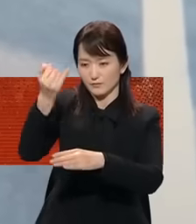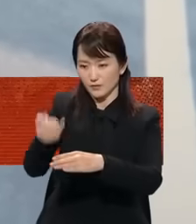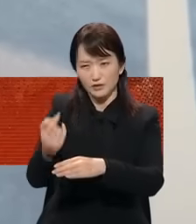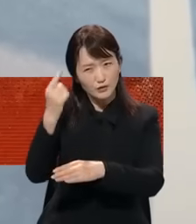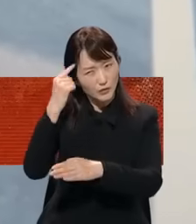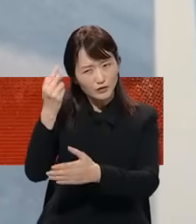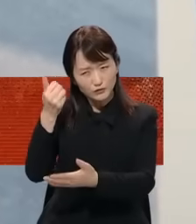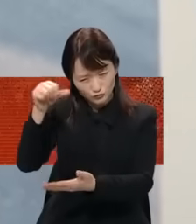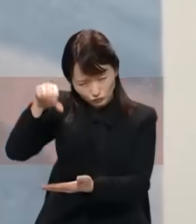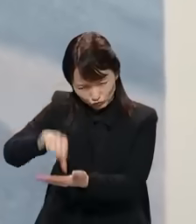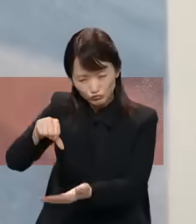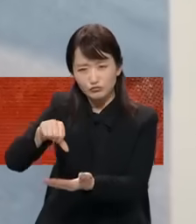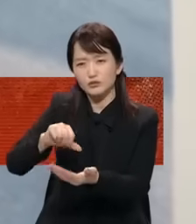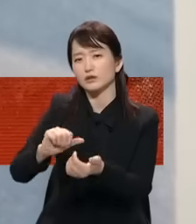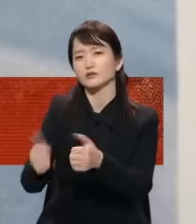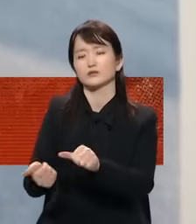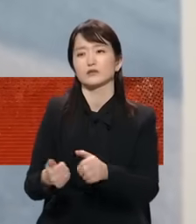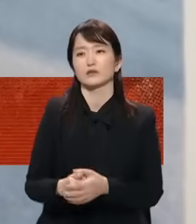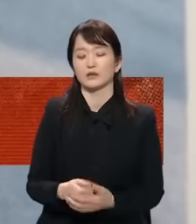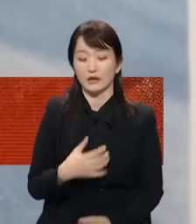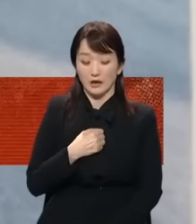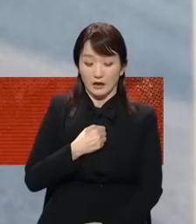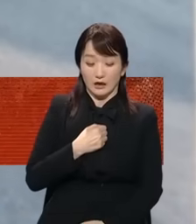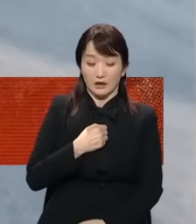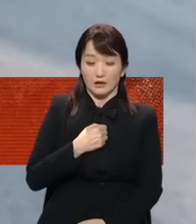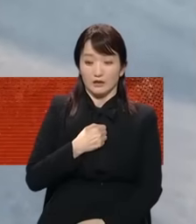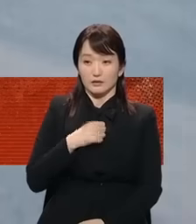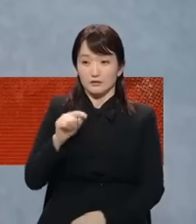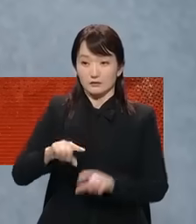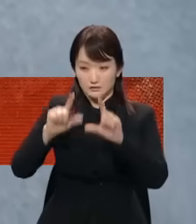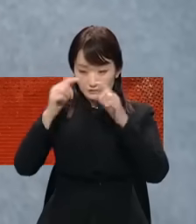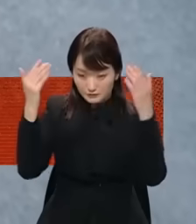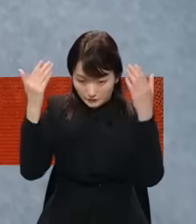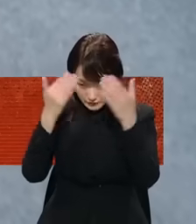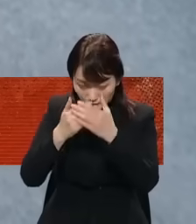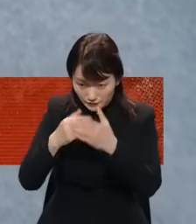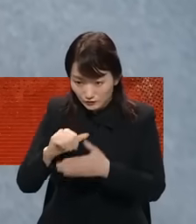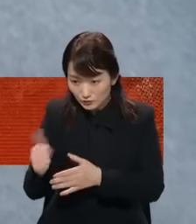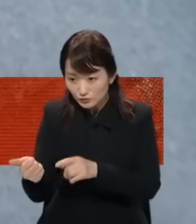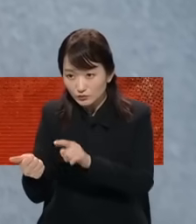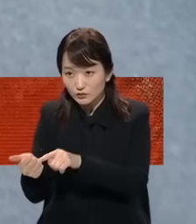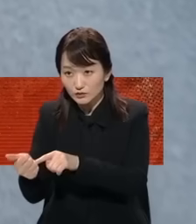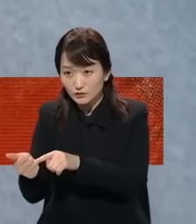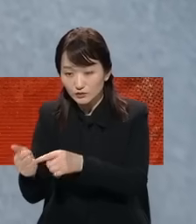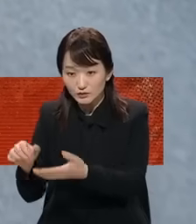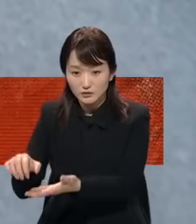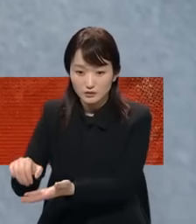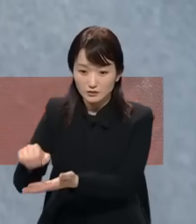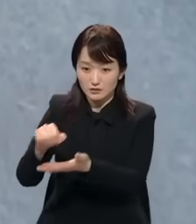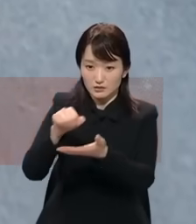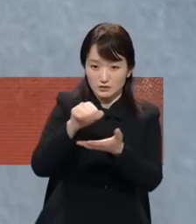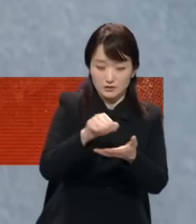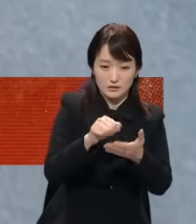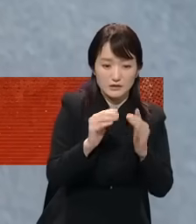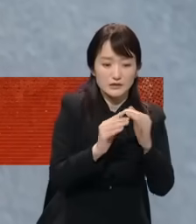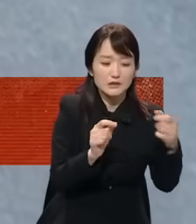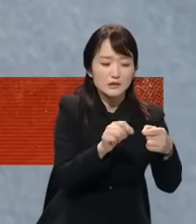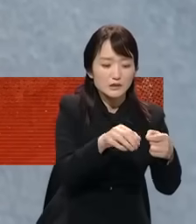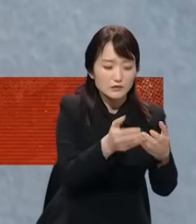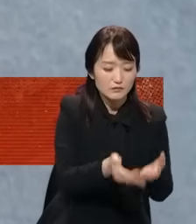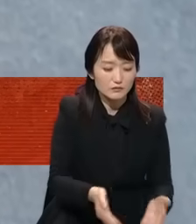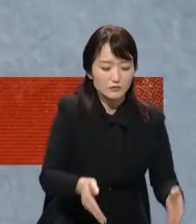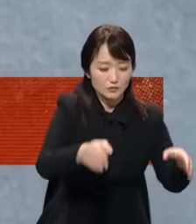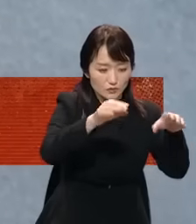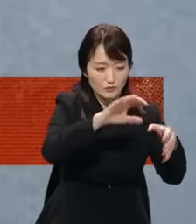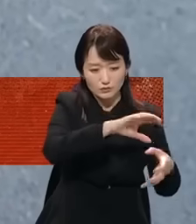숨졌다는 진술이었다 sie 겁이 나서요 그날 밤에 그 시어머니 시신을 집 밖으로 끌고 나와서이 집 앞에 있는 정화조